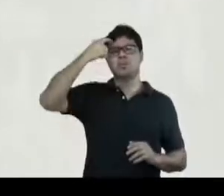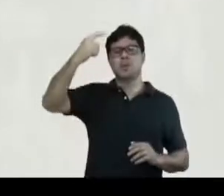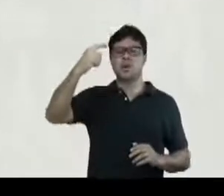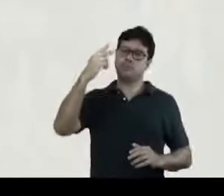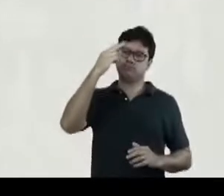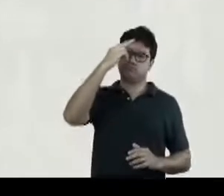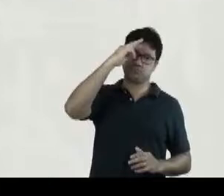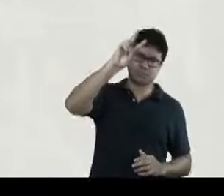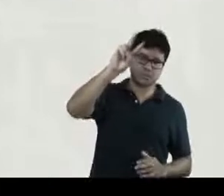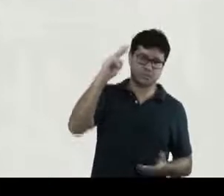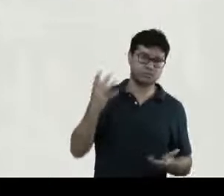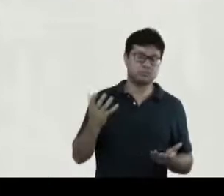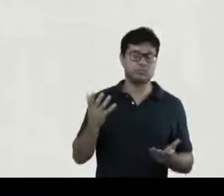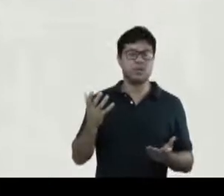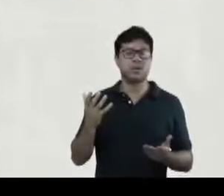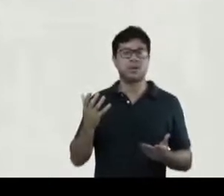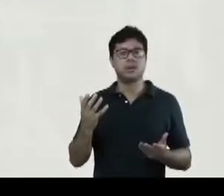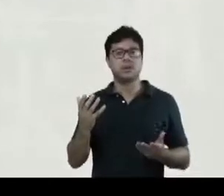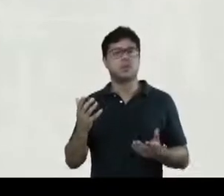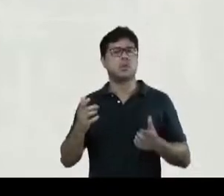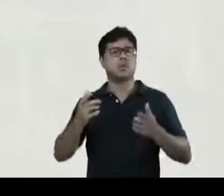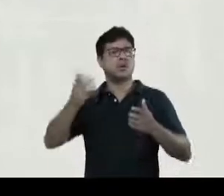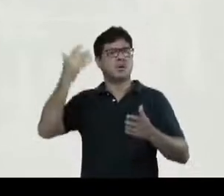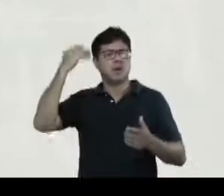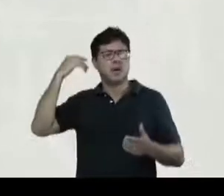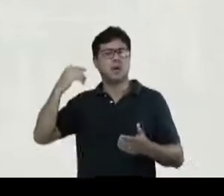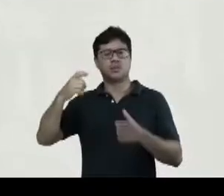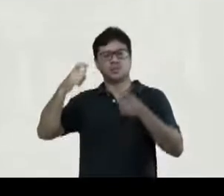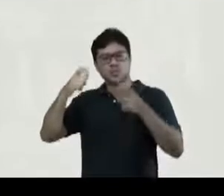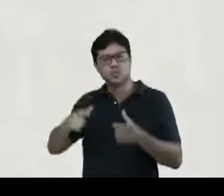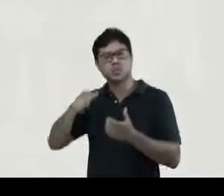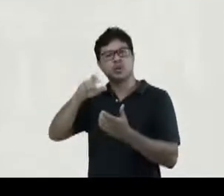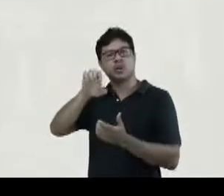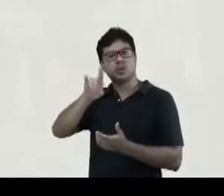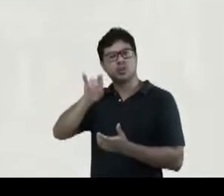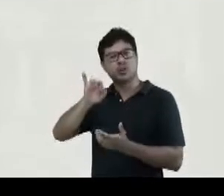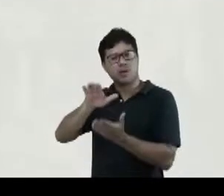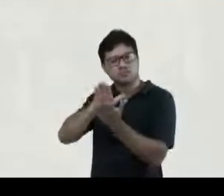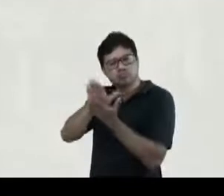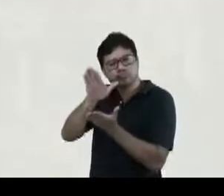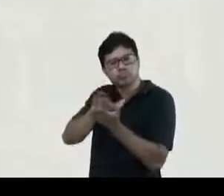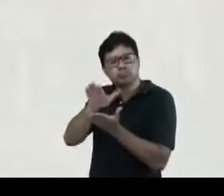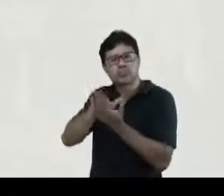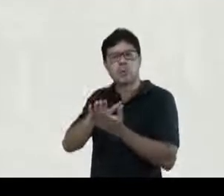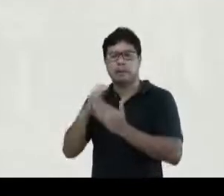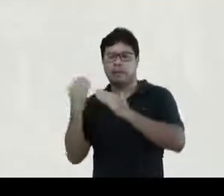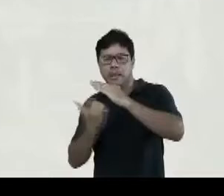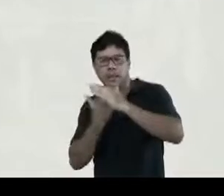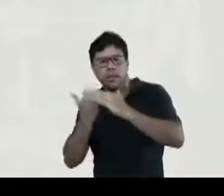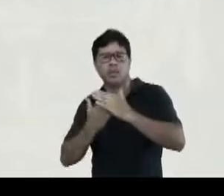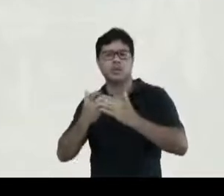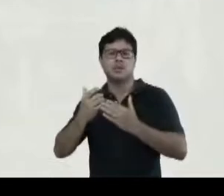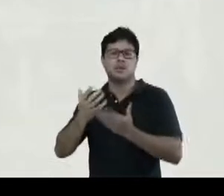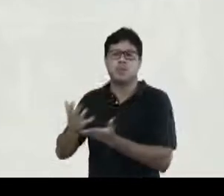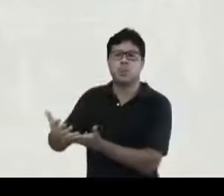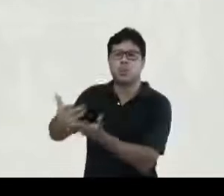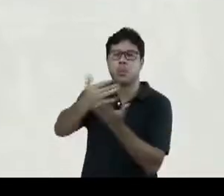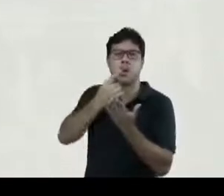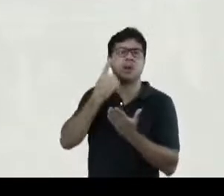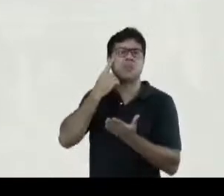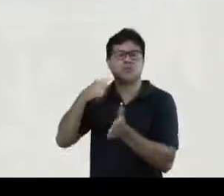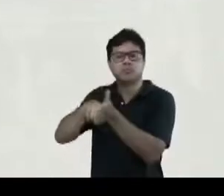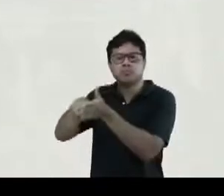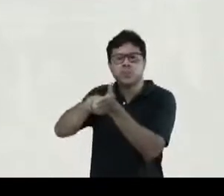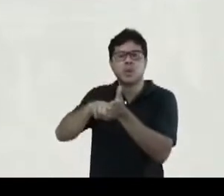historischen Editionsreihen, verschiedene Zensusunternehmen, schließlich Bibliografien aller